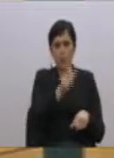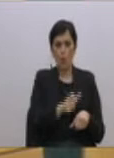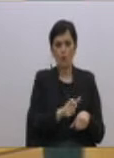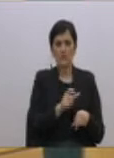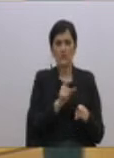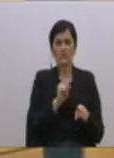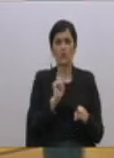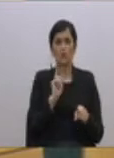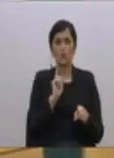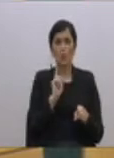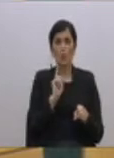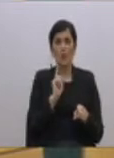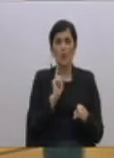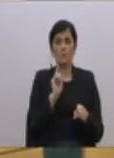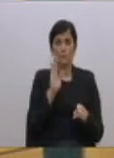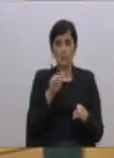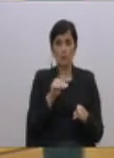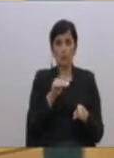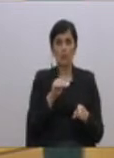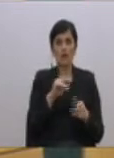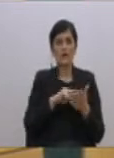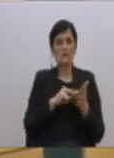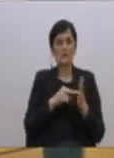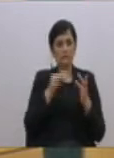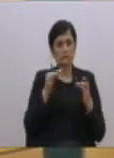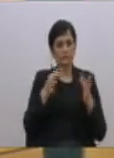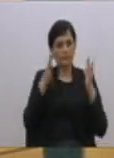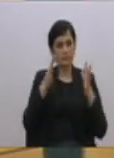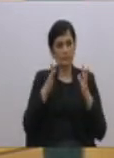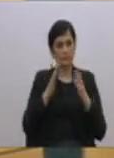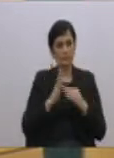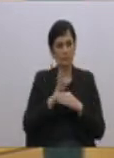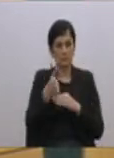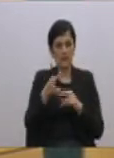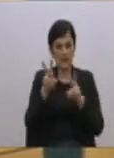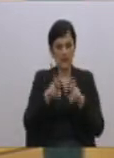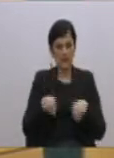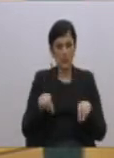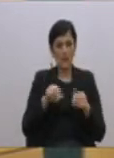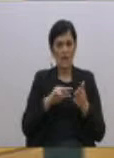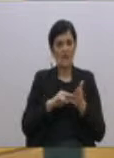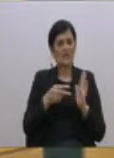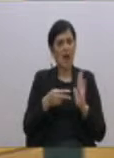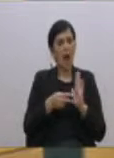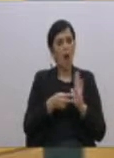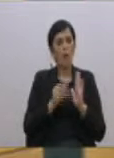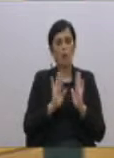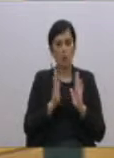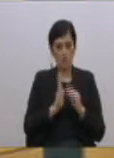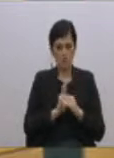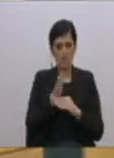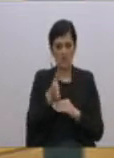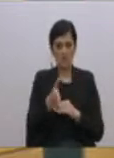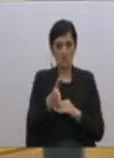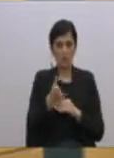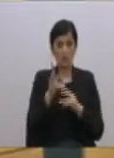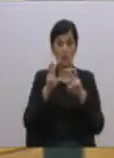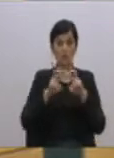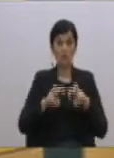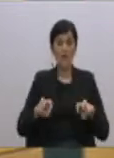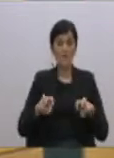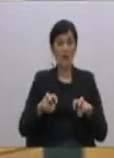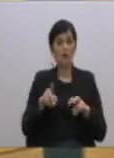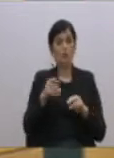რომ ვთქვათ თუნდაც დაუგეგმოვათ მოხდეს გადამოწევა იარაღის, დაუგეგმოვათ მოხდეს მათთან მისვლა და იმისათვის რომ შევამოწმოთ